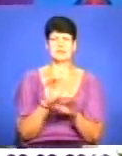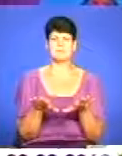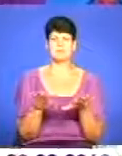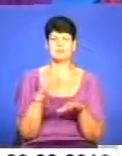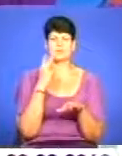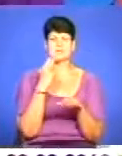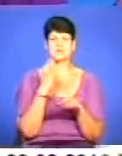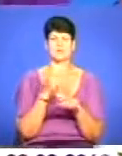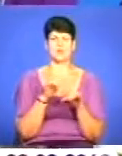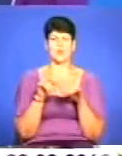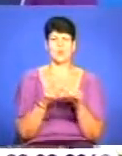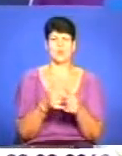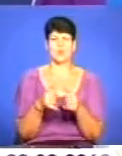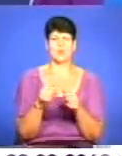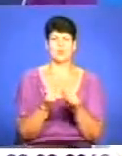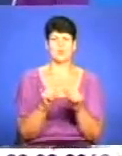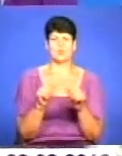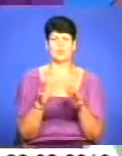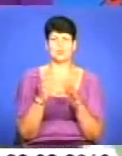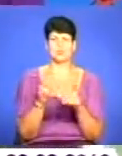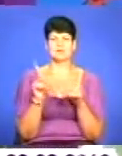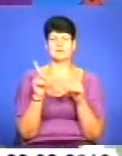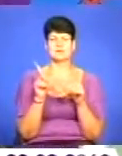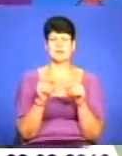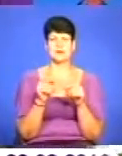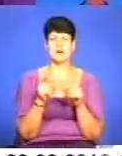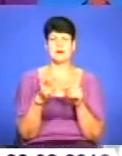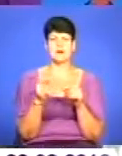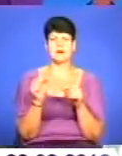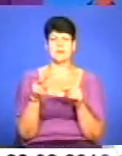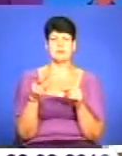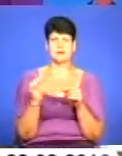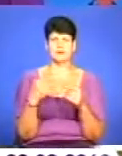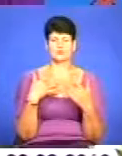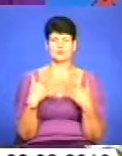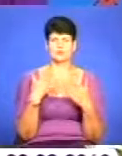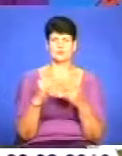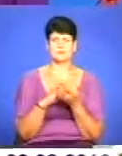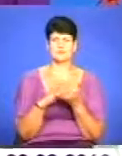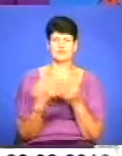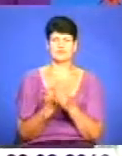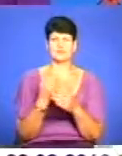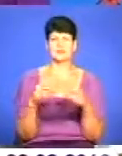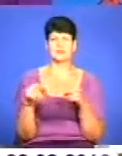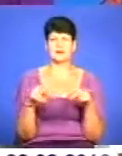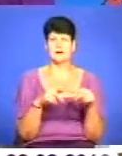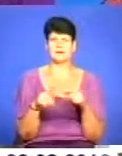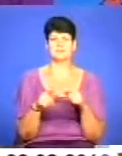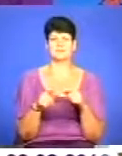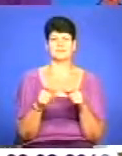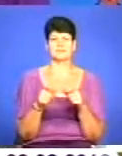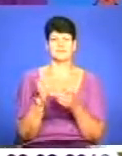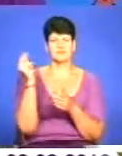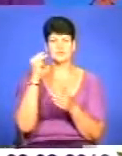постійно рухаємось. То готуємось до гала-концерту, то репетируємо якийсь новий танець. Ми вивчили багато нових кричалок